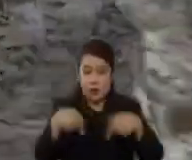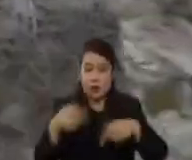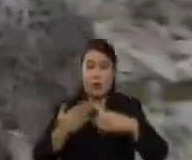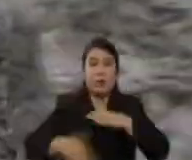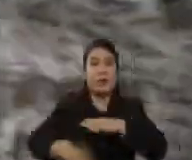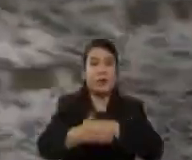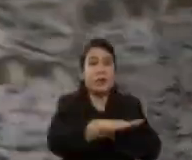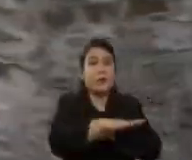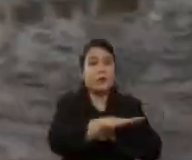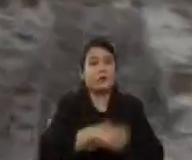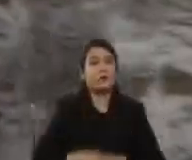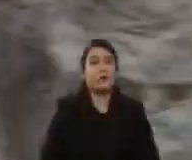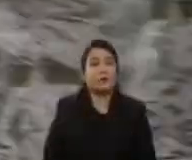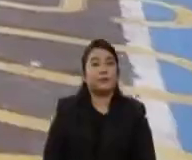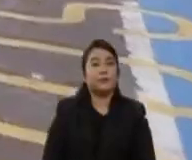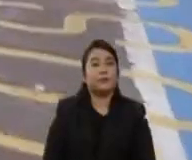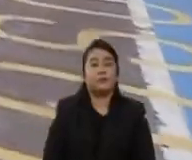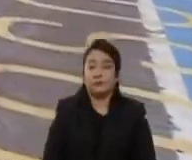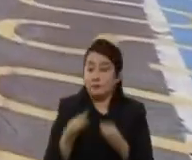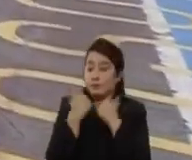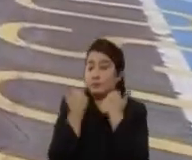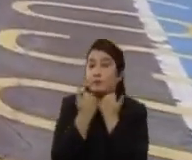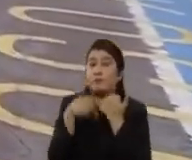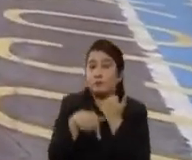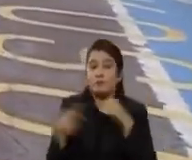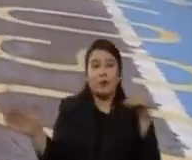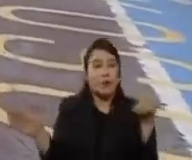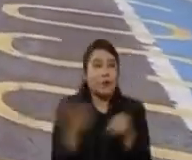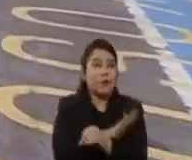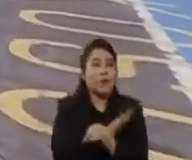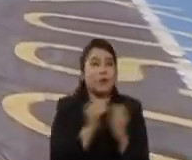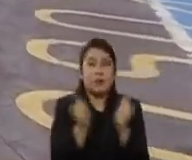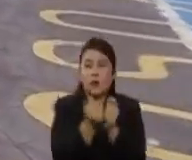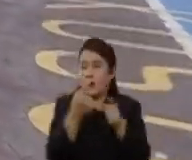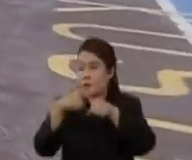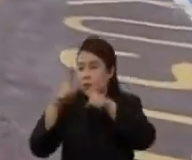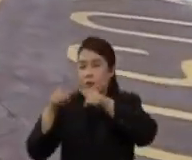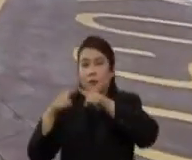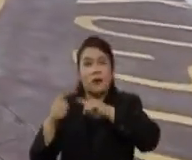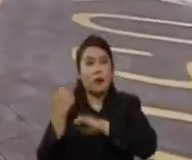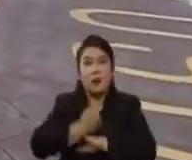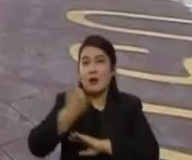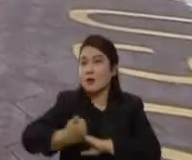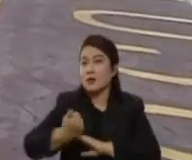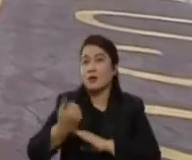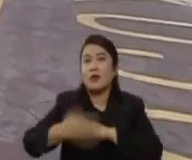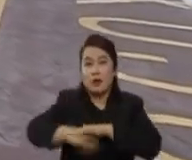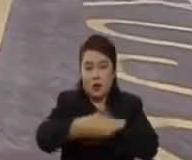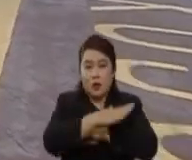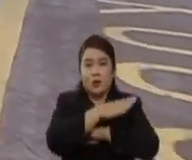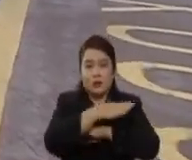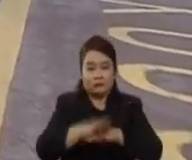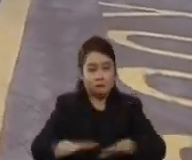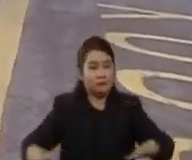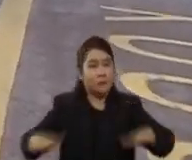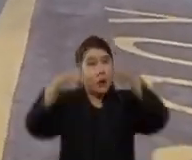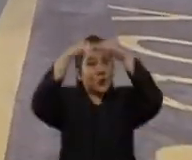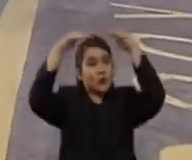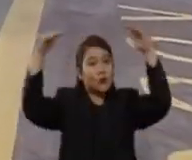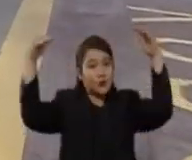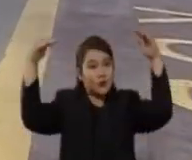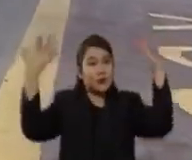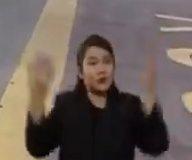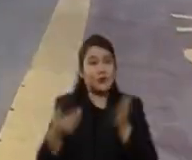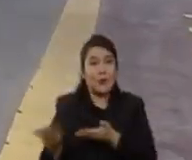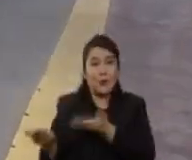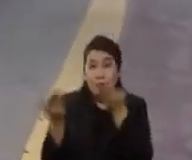Malaysia. Agensi ini turut dilengkapi dengan pelbagai aset laut, darat dan udara. Turut